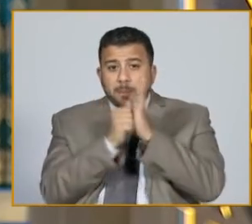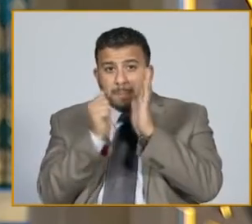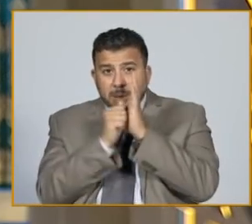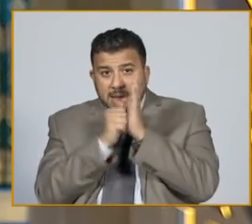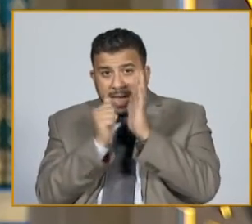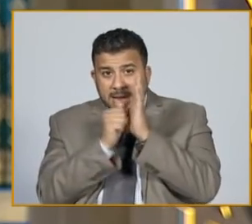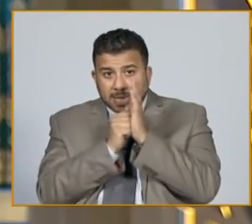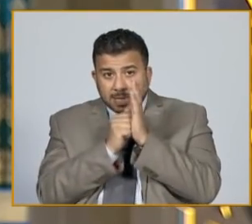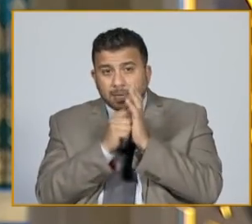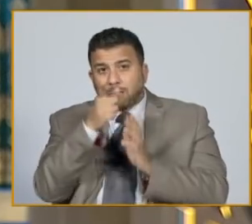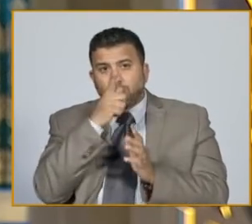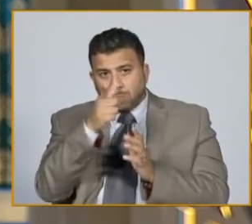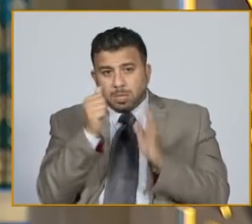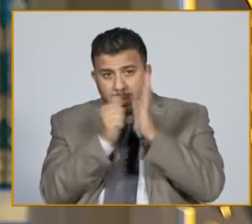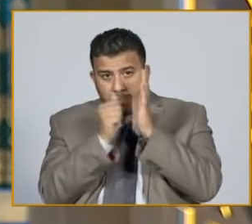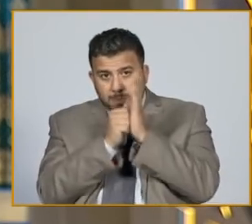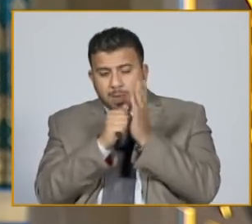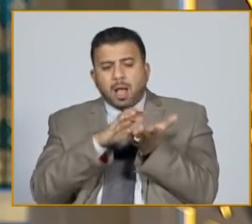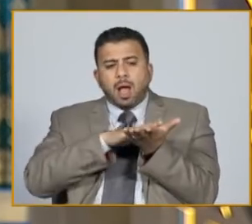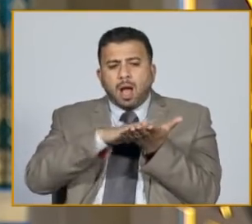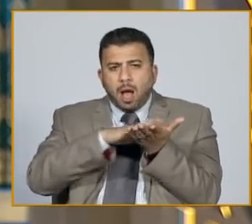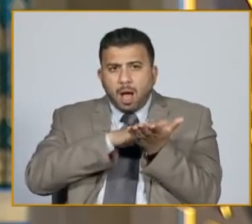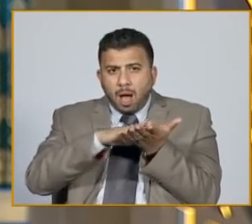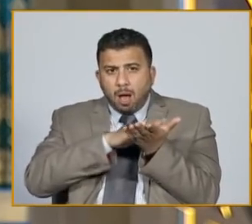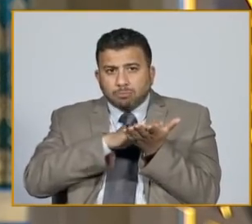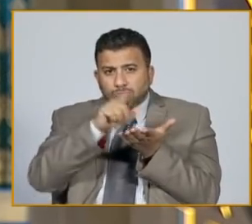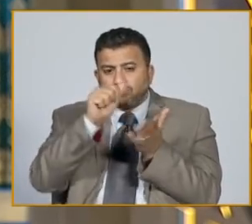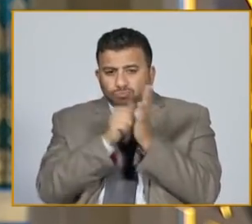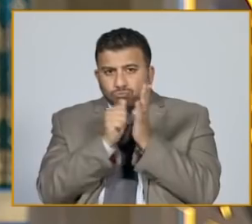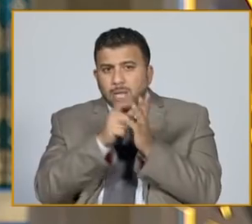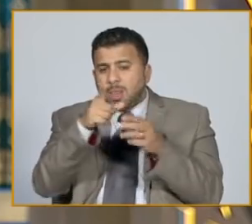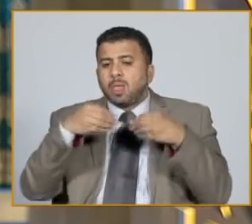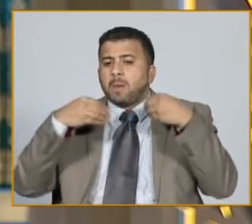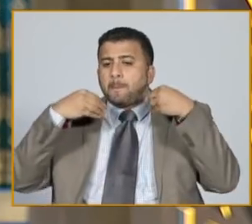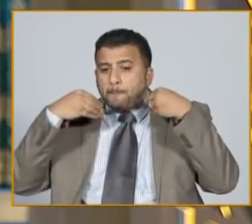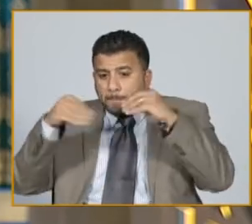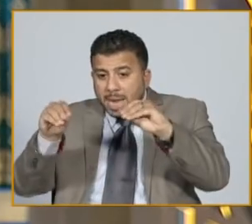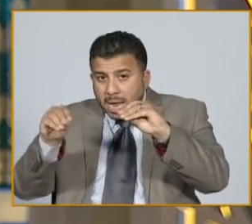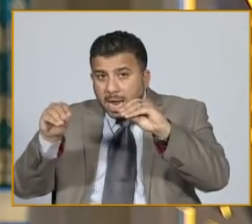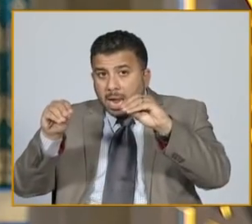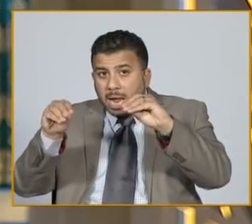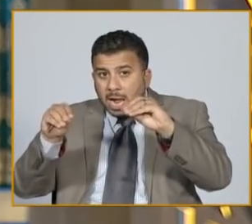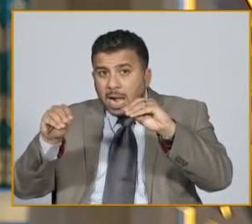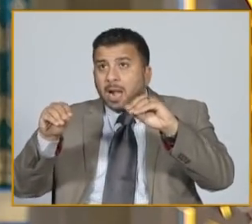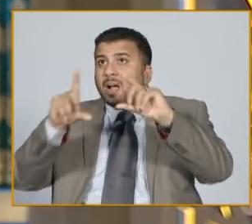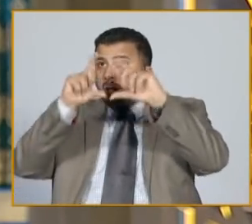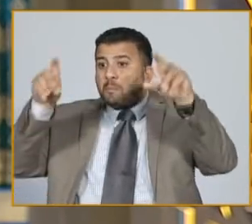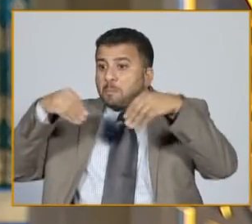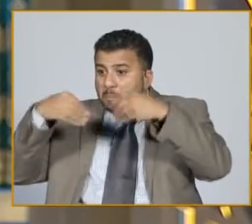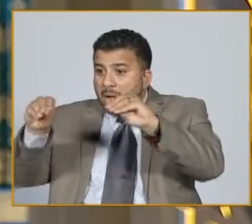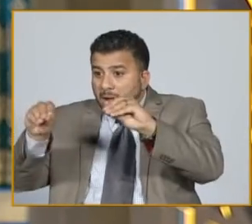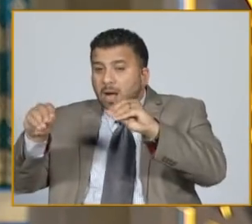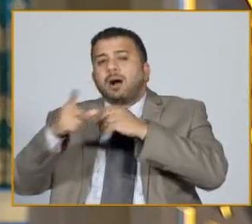حالة واحدة، إذا أنك أنت الآن اشتريت أرض أو بيت وعرضتها للبيع والشراء يصير فيه الزكاة، أما اشتريت فيه بيت